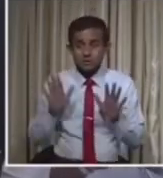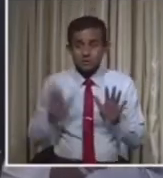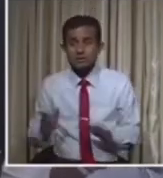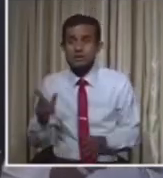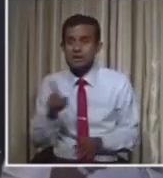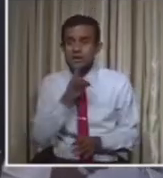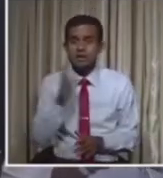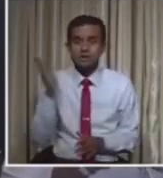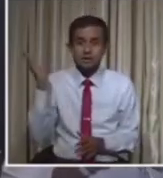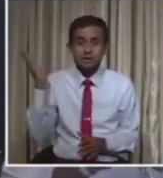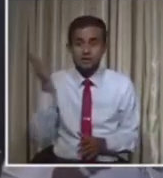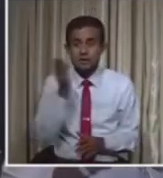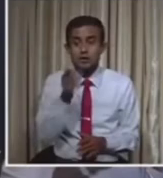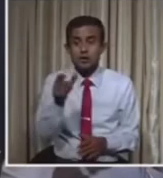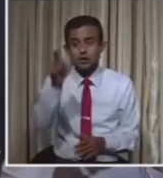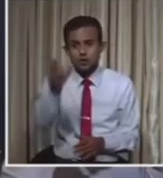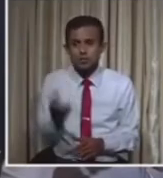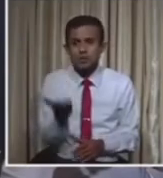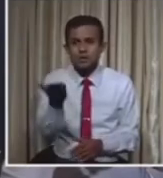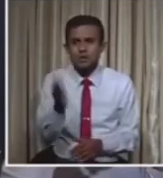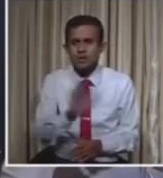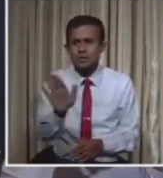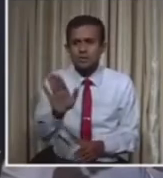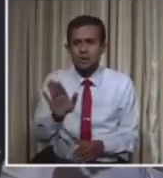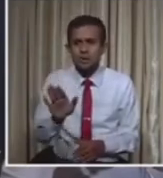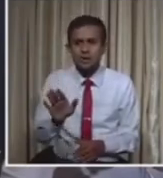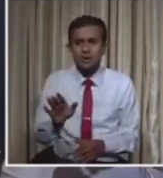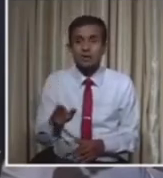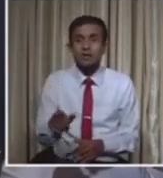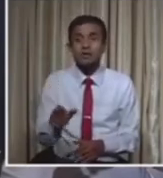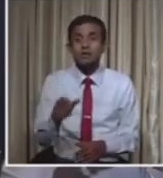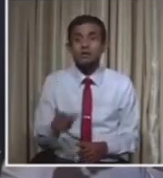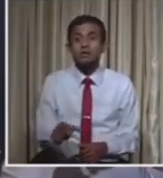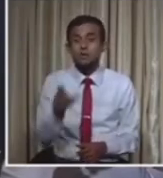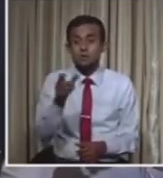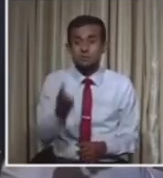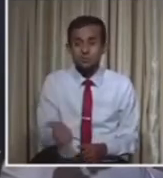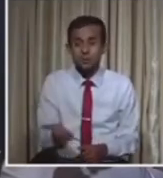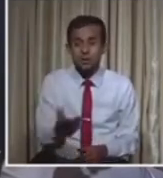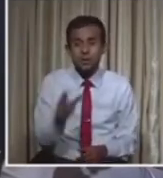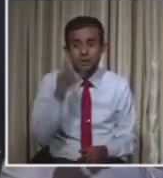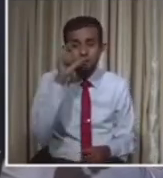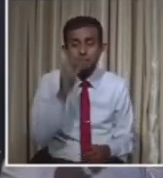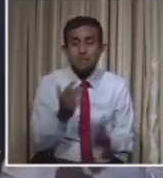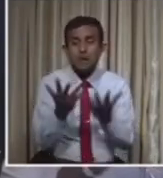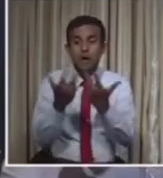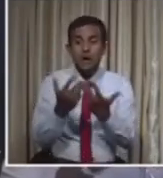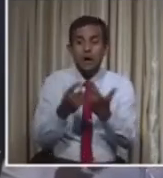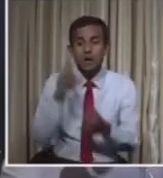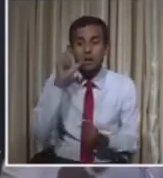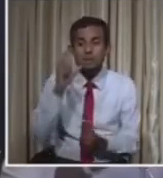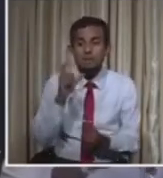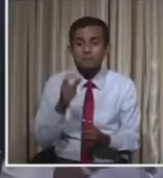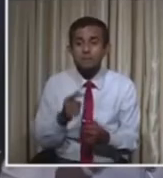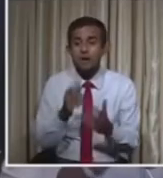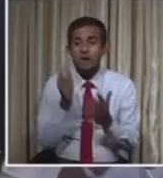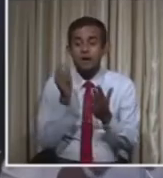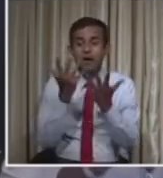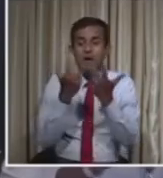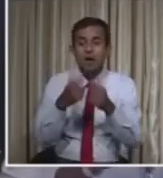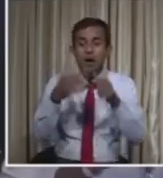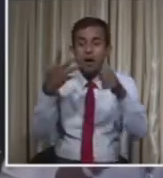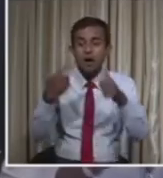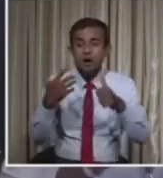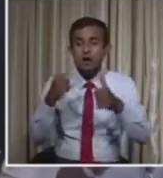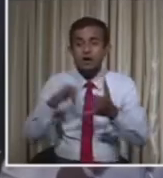වෙනවා. තමුන්නාංශේ ඉල්ලන්නේපා තමුන්නාංශේ ඉල්ලන්න. බලන්න ගණන් හදලා බලන්න